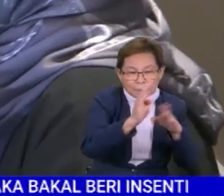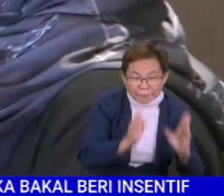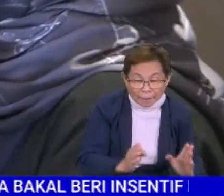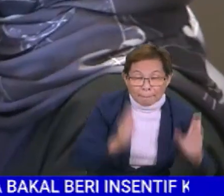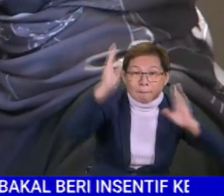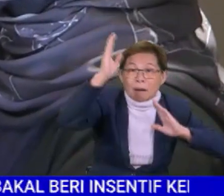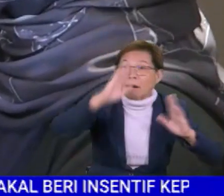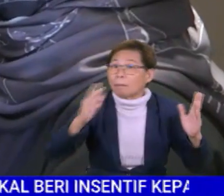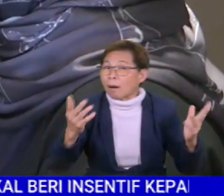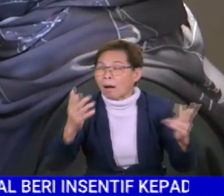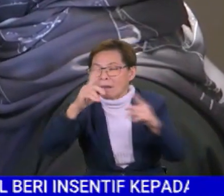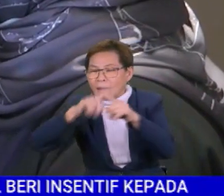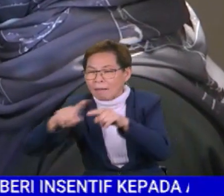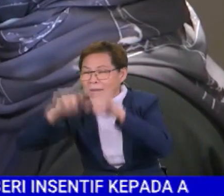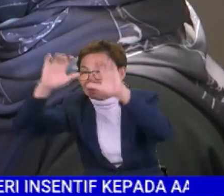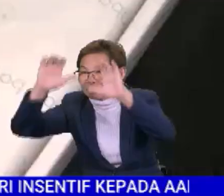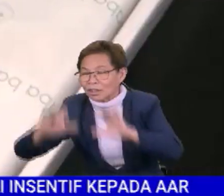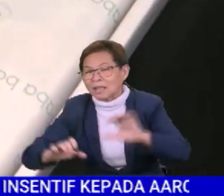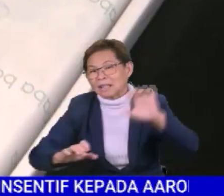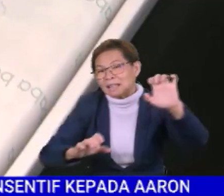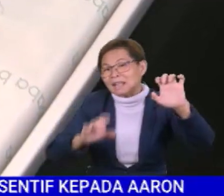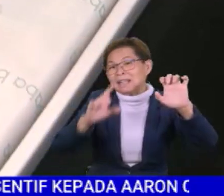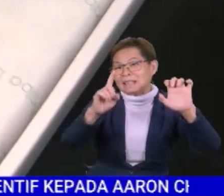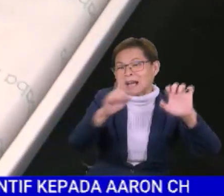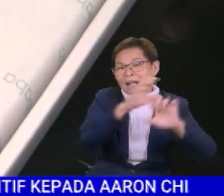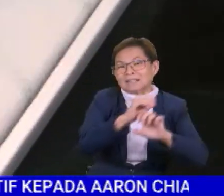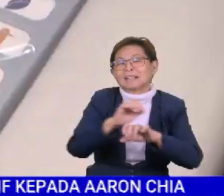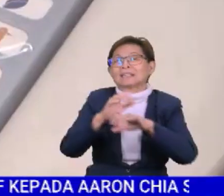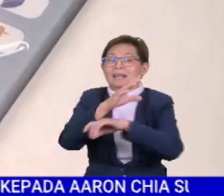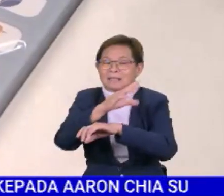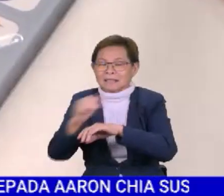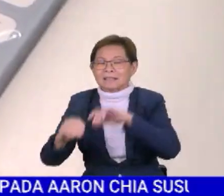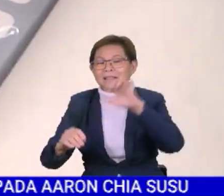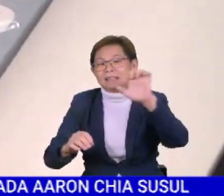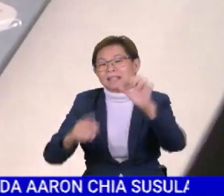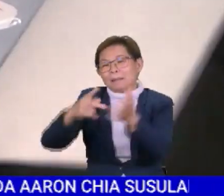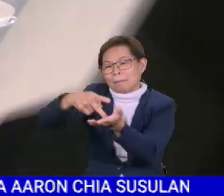tempatan melalui kebaca platform di dagang Dani baya